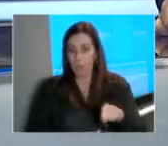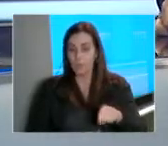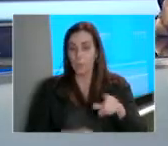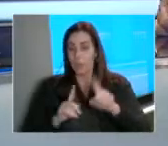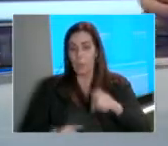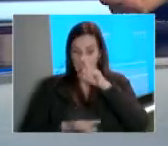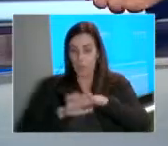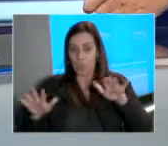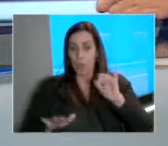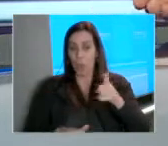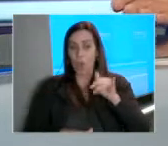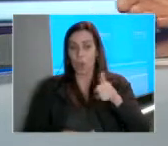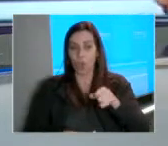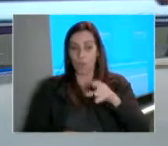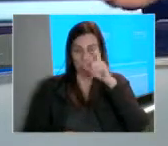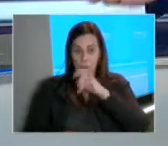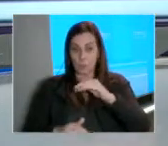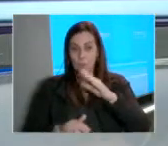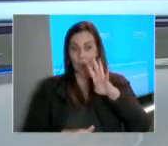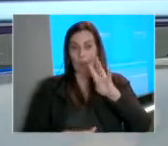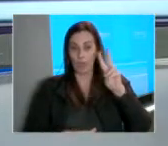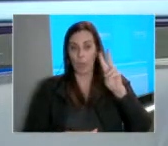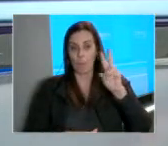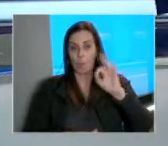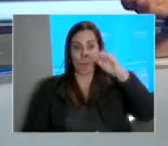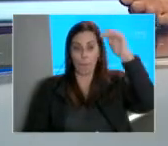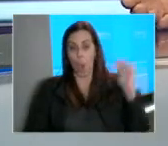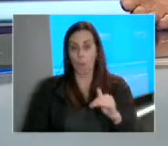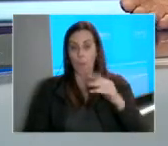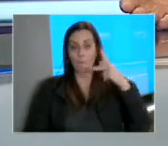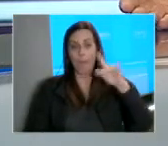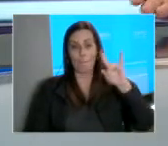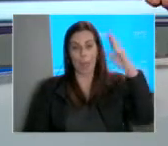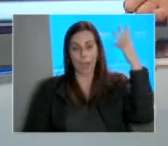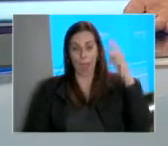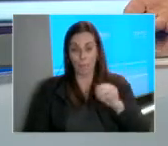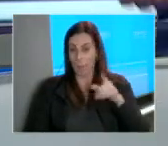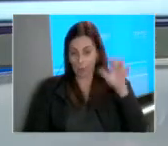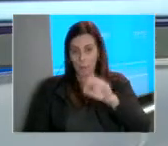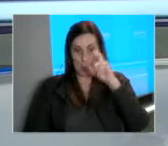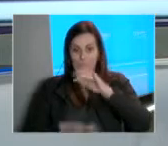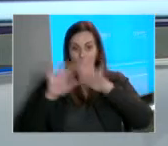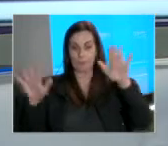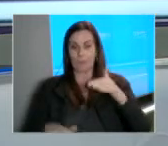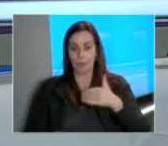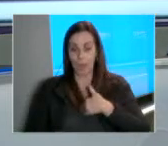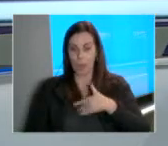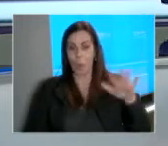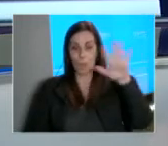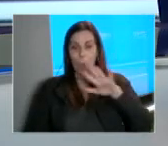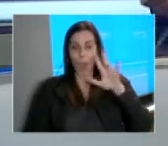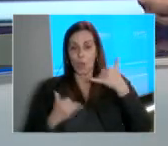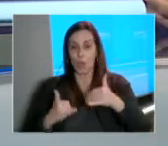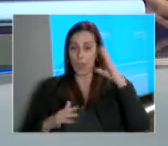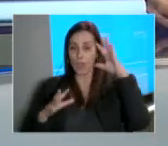בגז מזהמות. נכון שזה מזהם 42% פחות מהפחם, אבל עדיין אנחנו באירופה